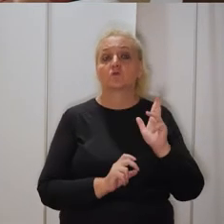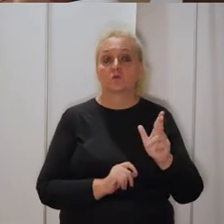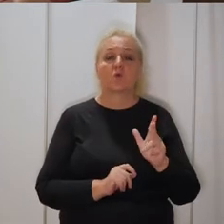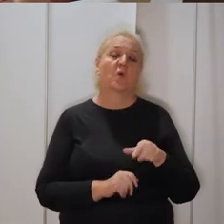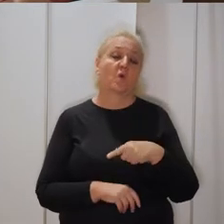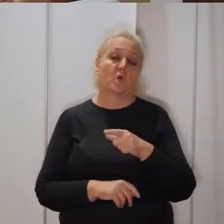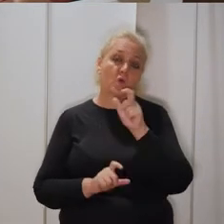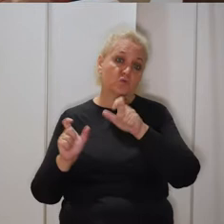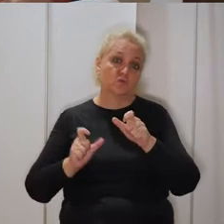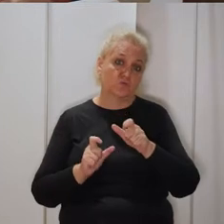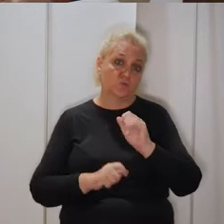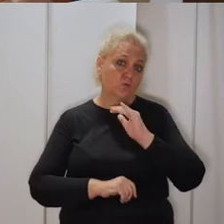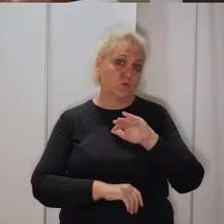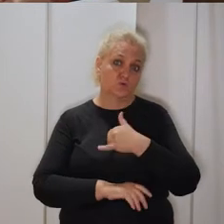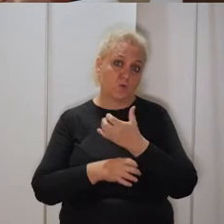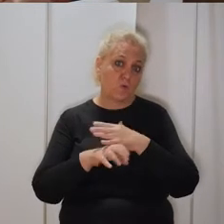artystycznego